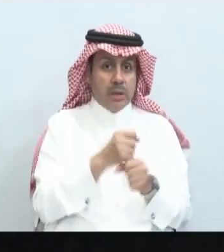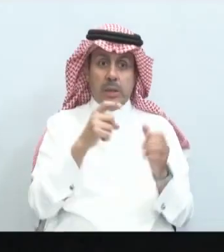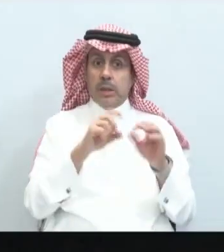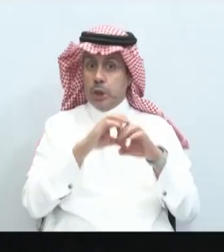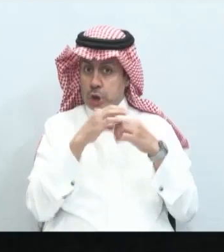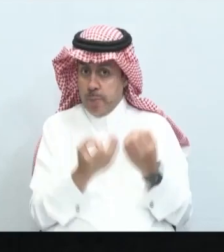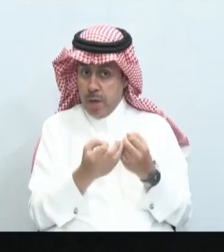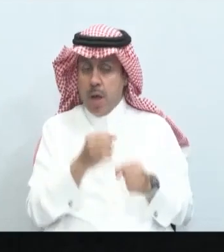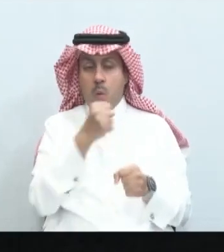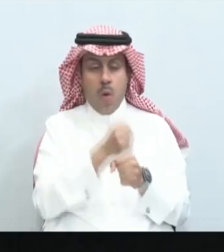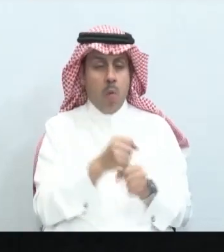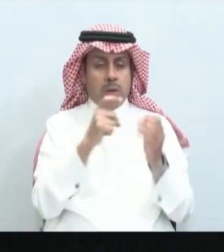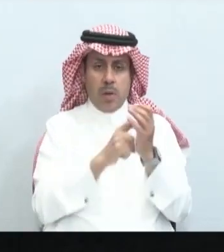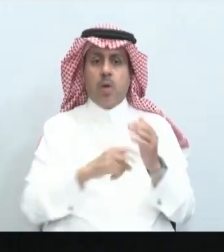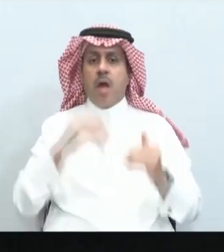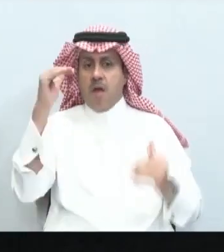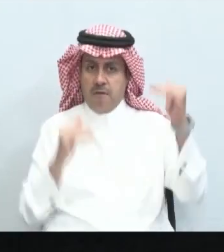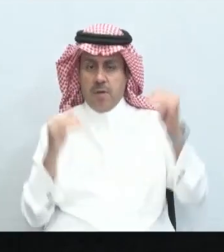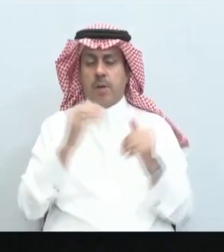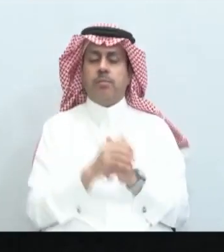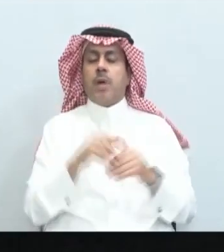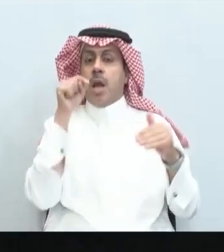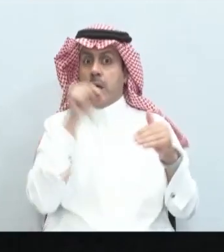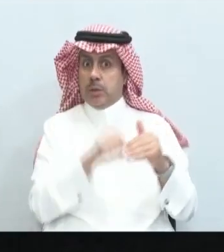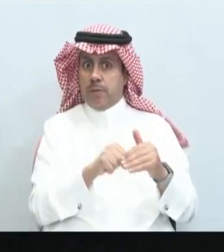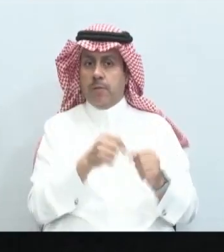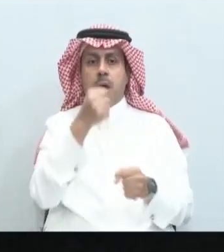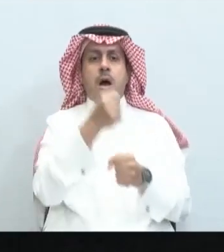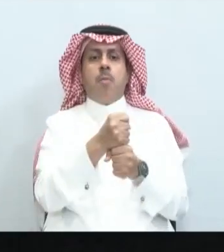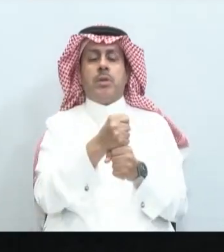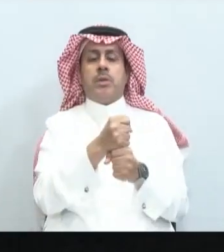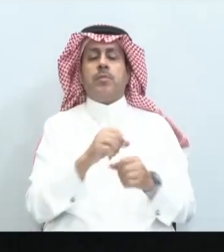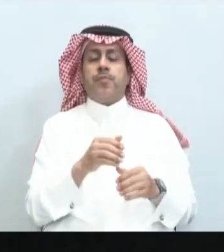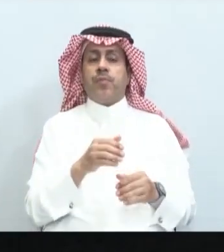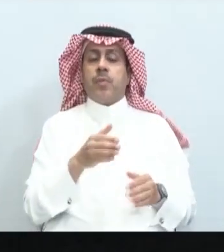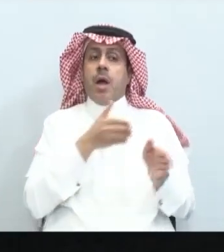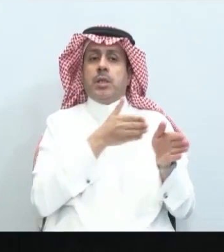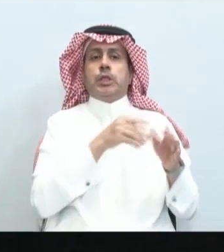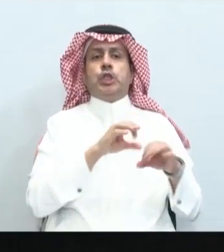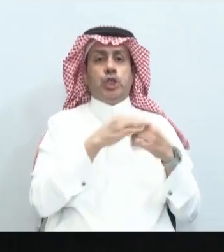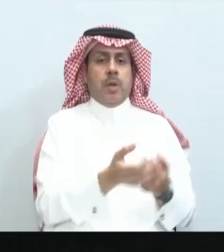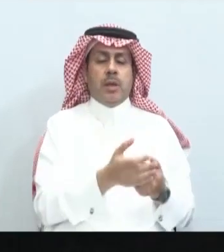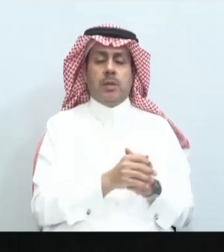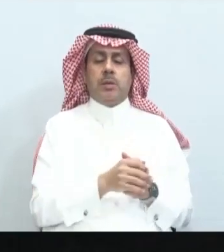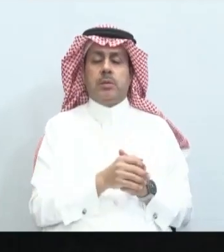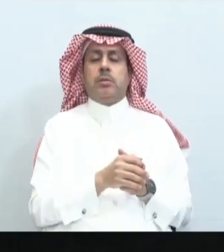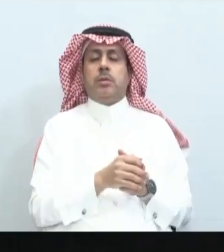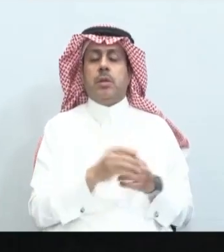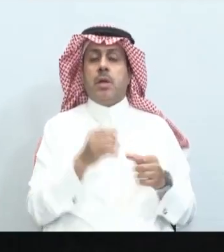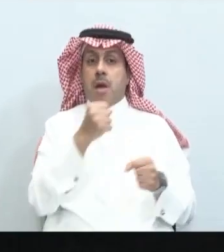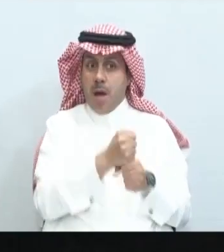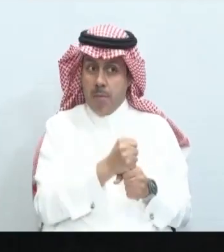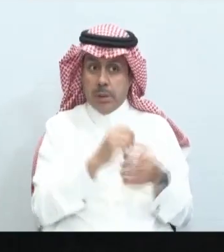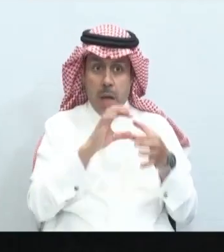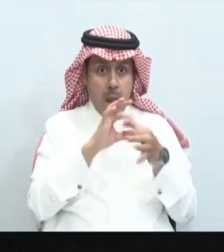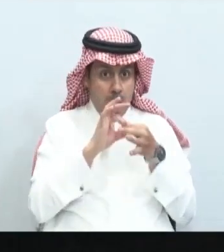والقواعد القانونيه فاذا ان الهدف هو اقامه في العادات الاجتماعيه الهدف هو اقامه علاقات وديه